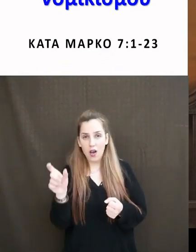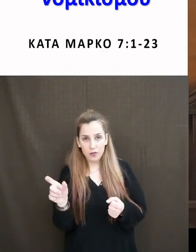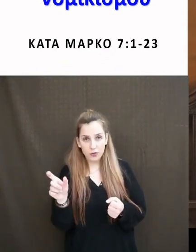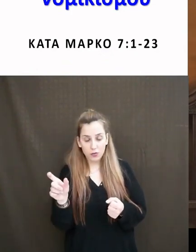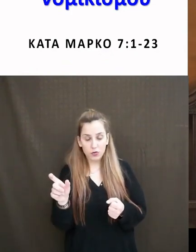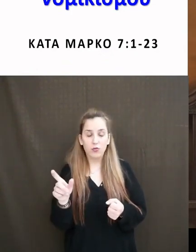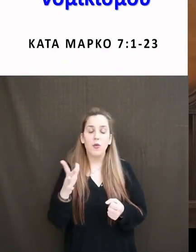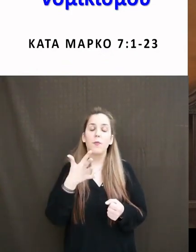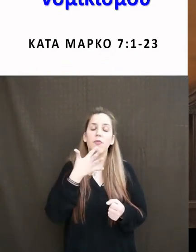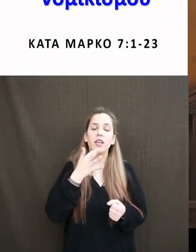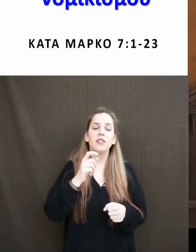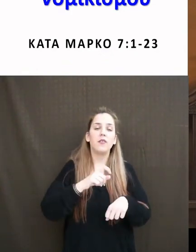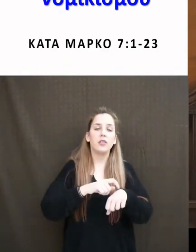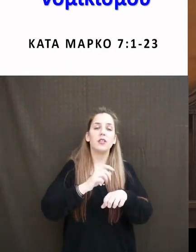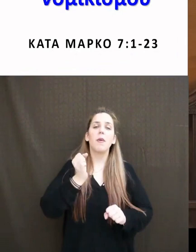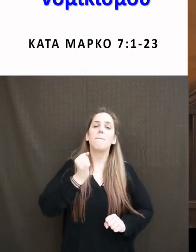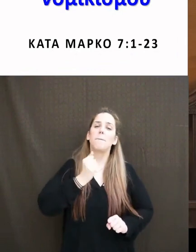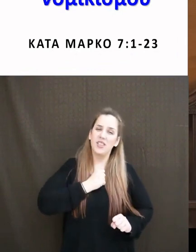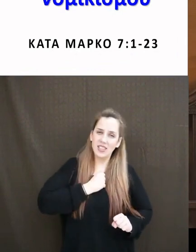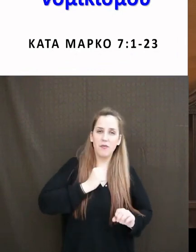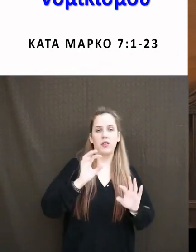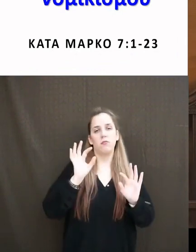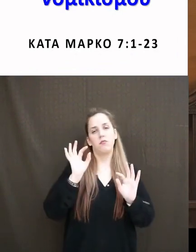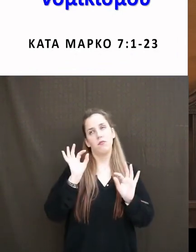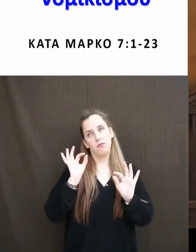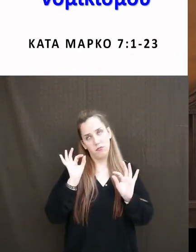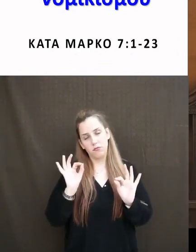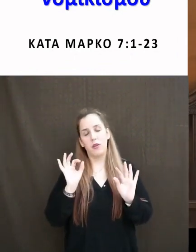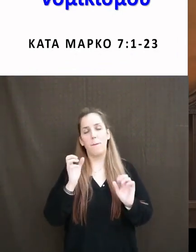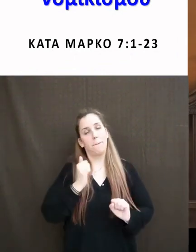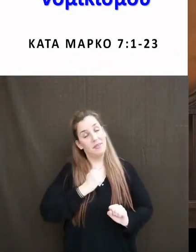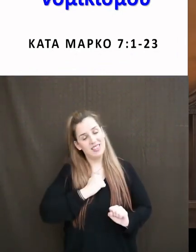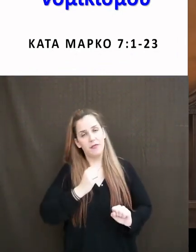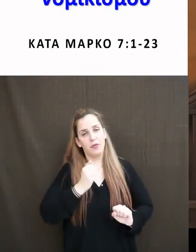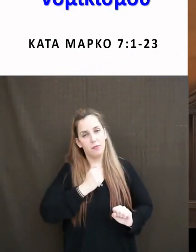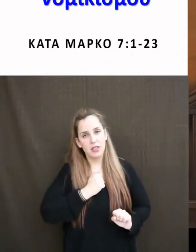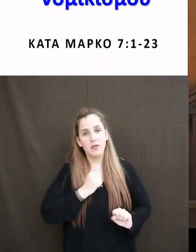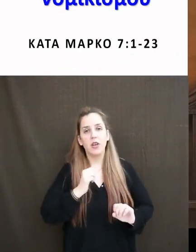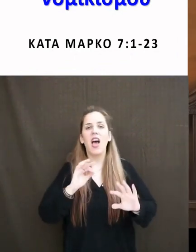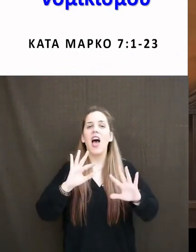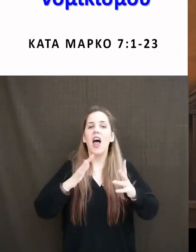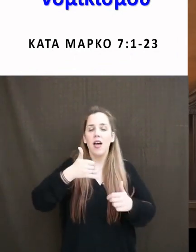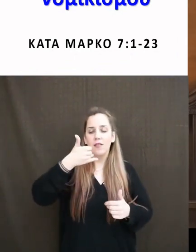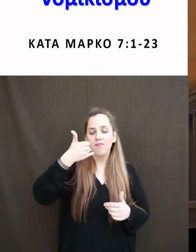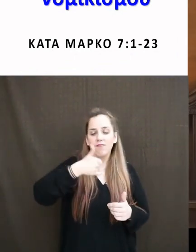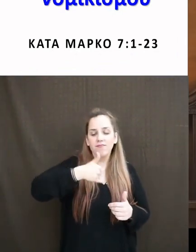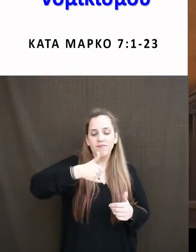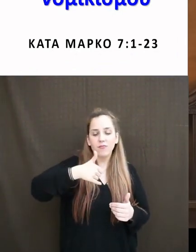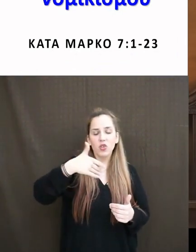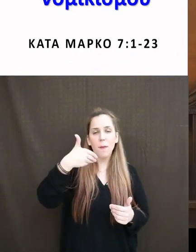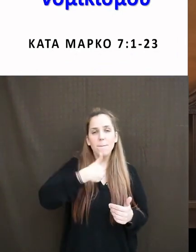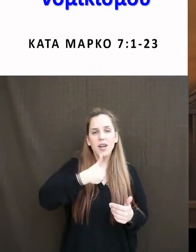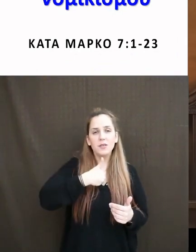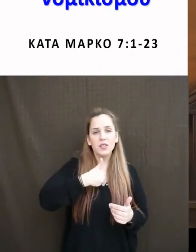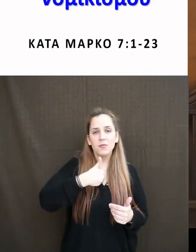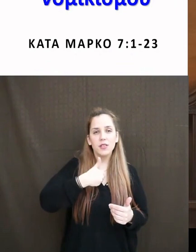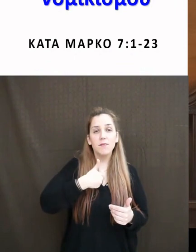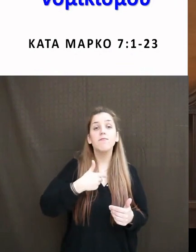στα λόγια ότι ο Χριστός τον σώζει, αλλά στην πράξη πιστεύει ότι θα σωθεί επειδή είναι καλός.